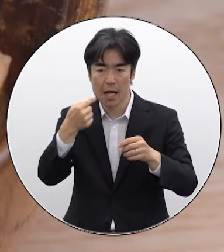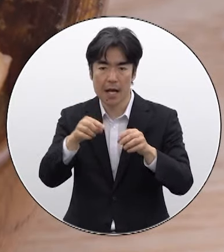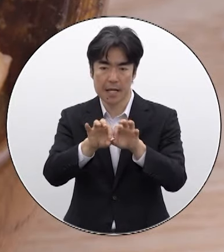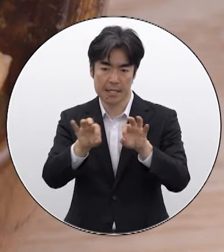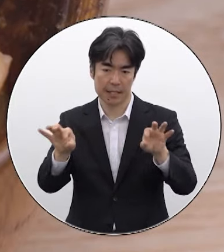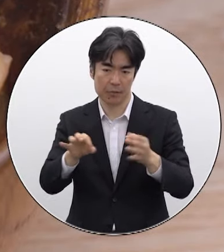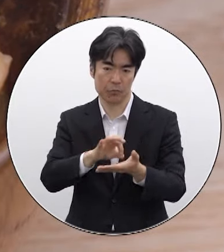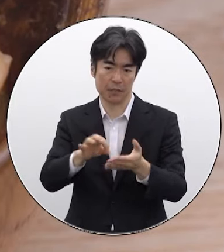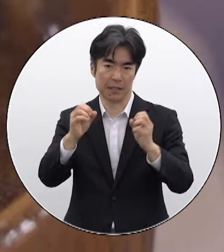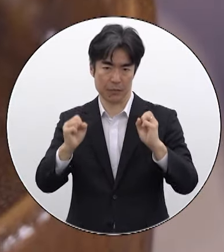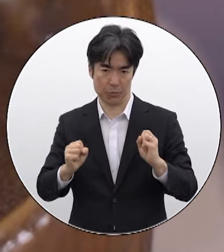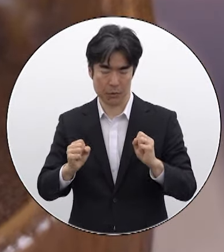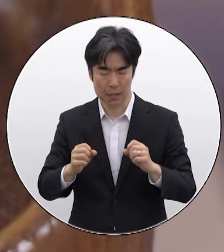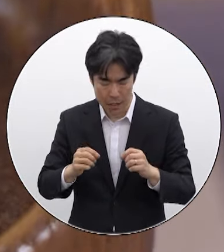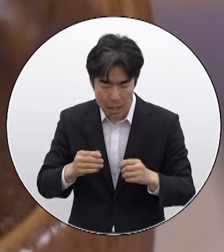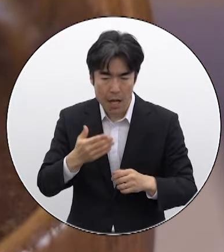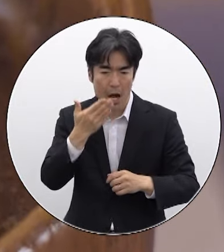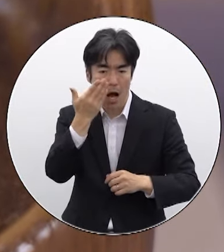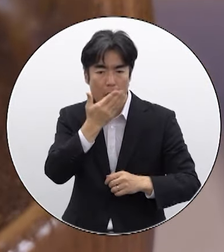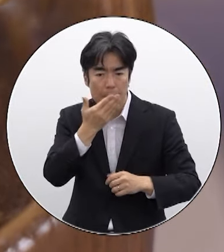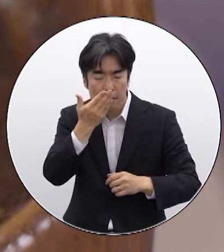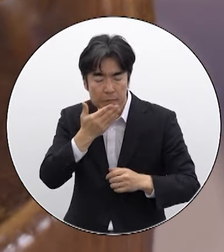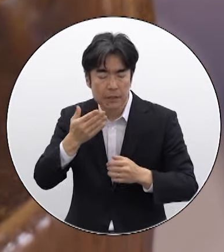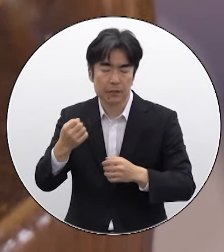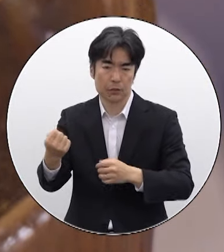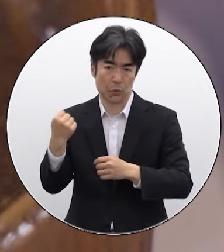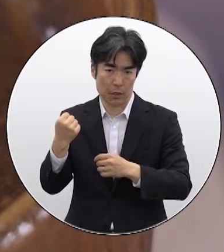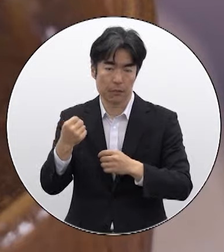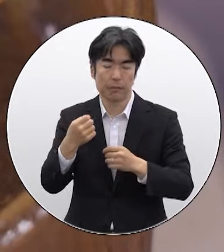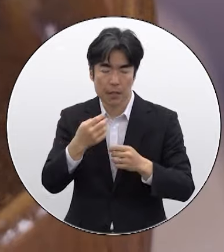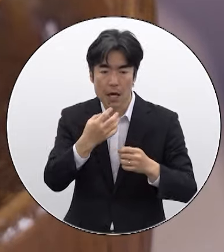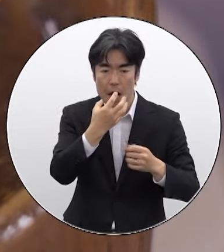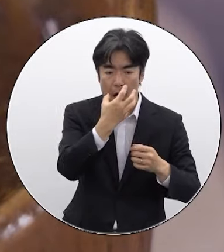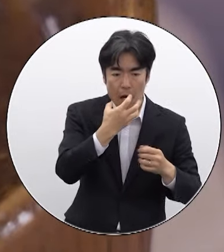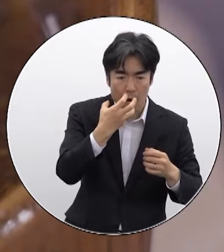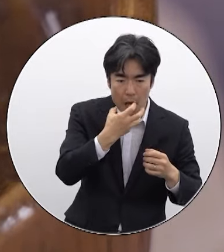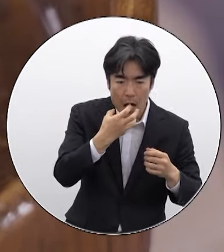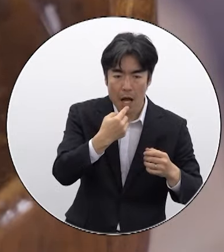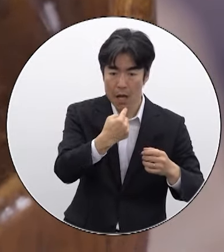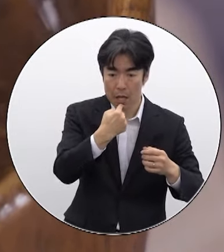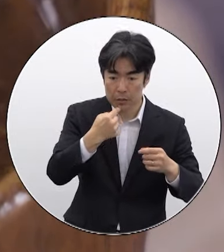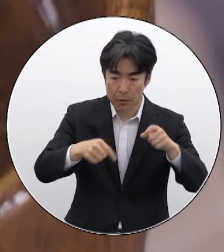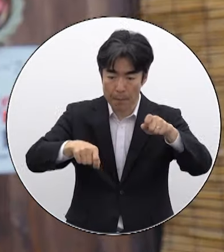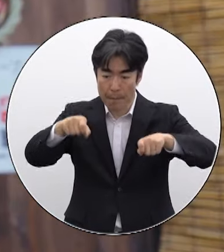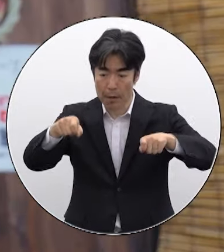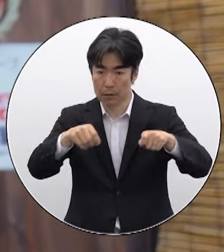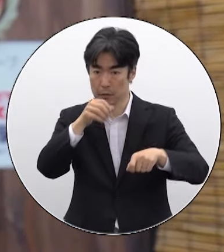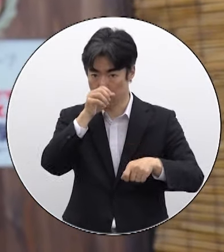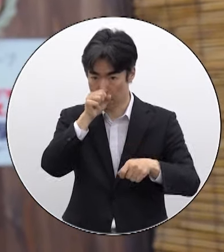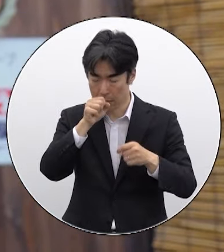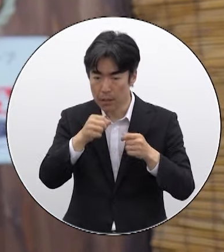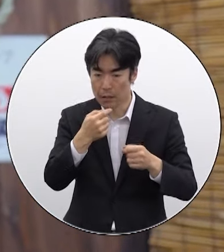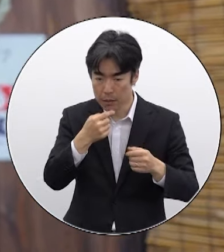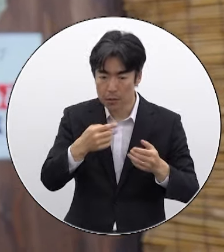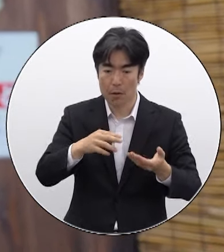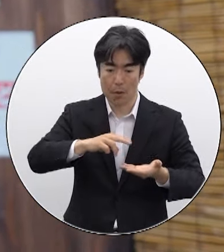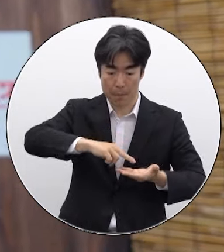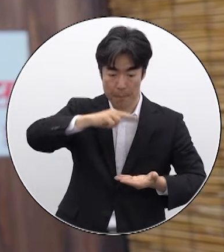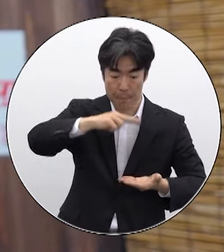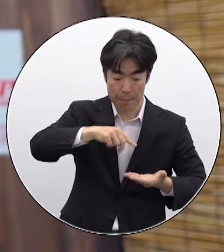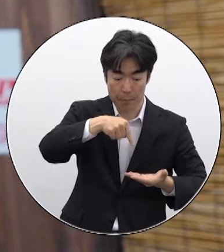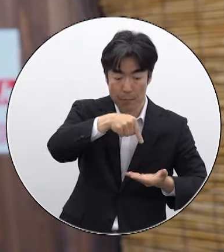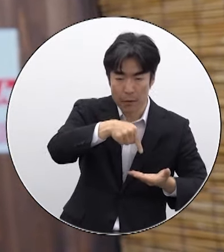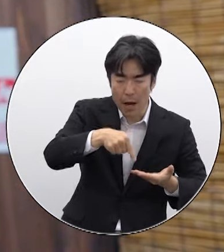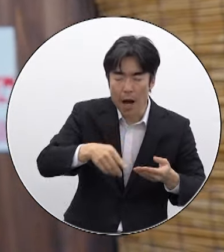使ってます。すごく甘みが強いし、はい、あの辛みとのバランスがすごく良くて、うちの濃いつゆにすご